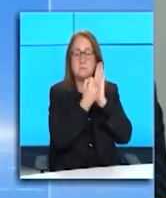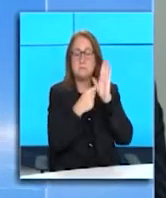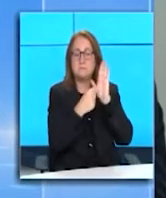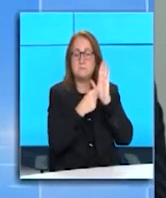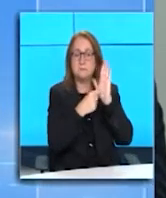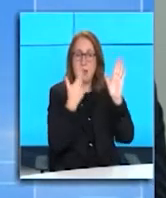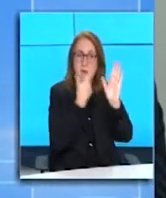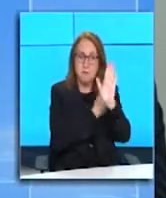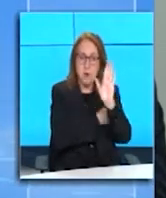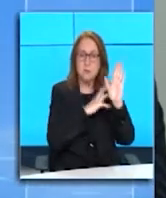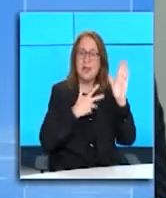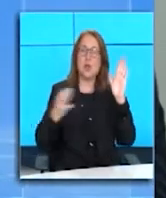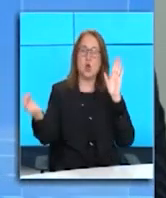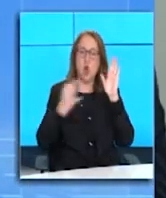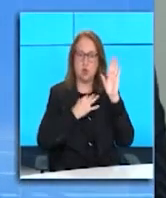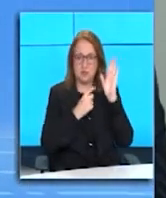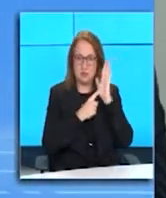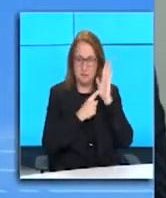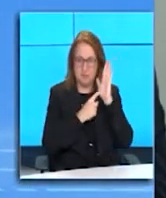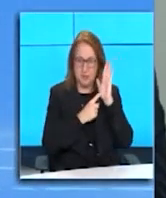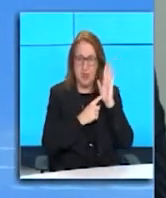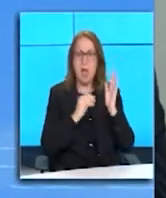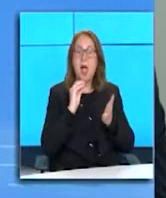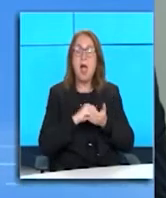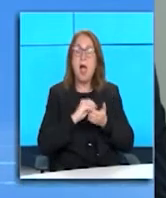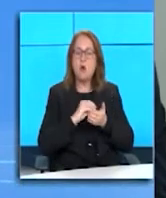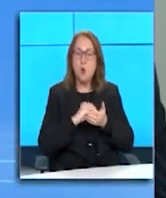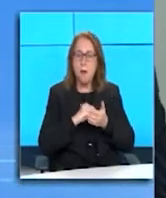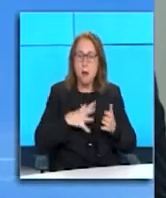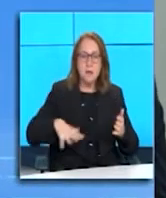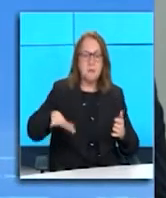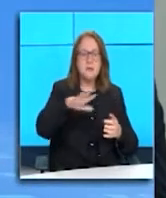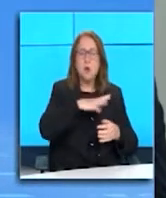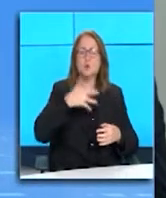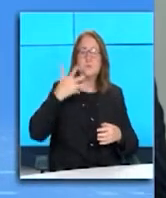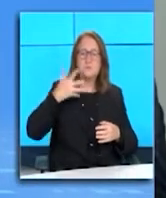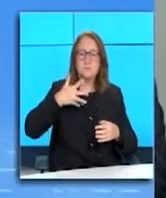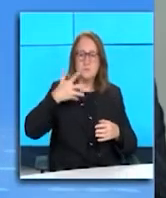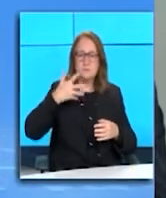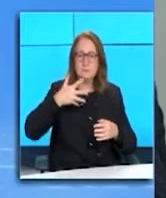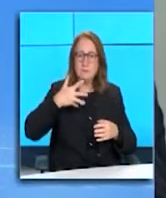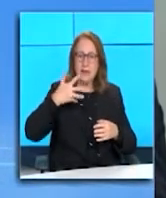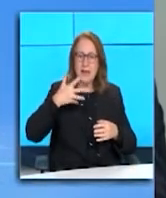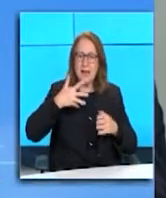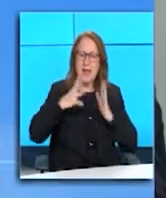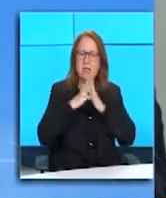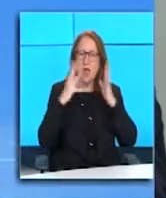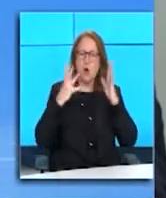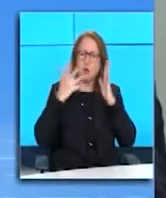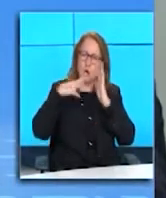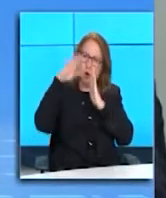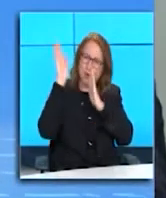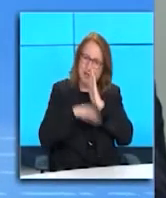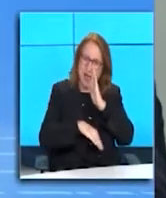εμβολιασμού. Επιπλέον σε όλους τους ανήλικους, όπως είχε γίνει και στα προηγούμενα μέτρα που έχουν ανακοινωθεί, επειδή